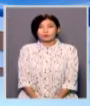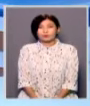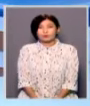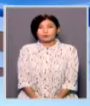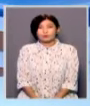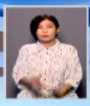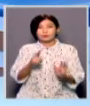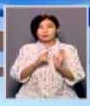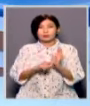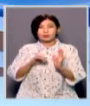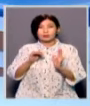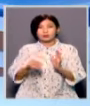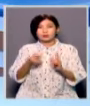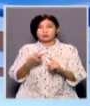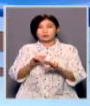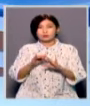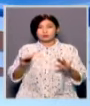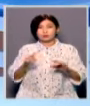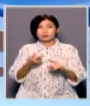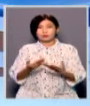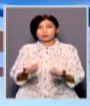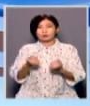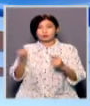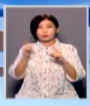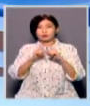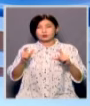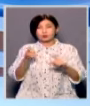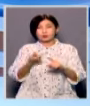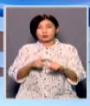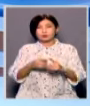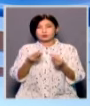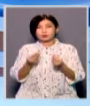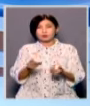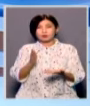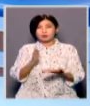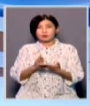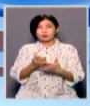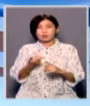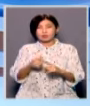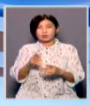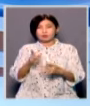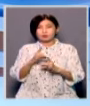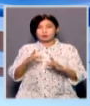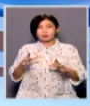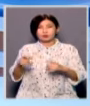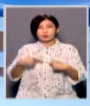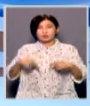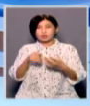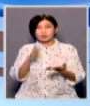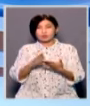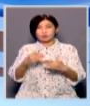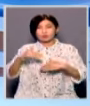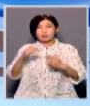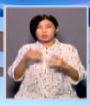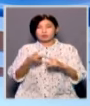Более 7 тысяч особенных детей региона получили школьные принадлежности и денежные сертификаты. Мероприятие было организовано в